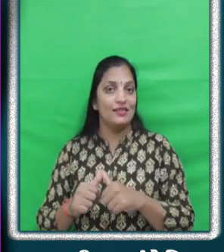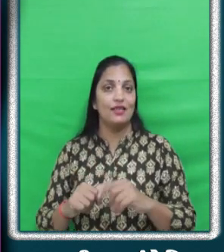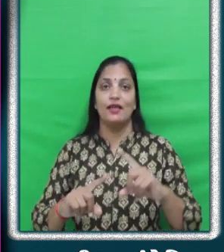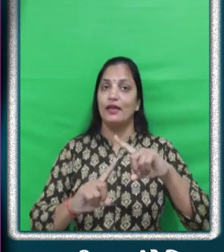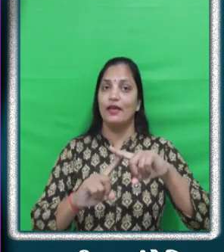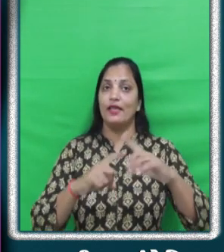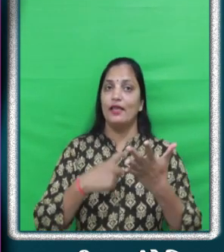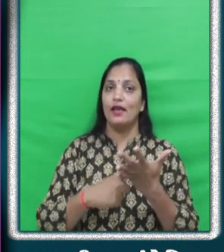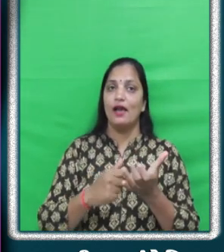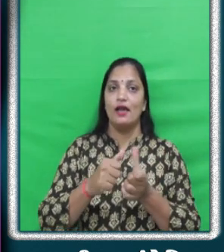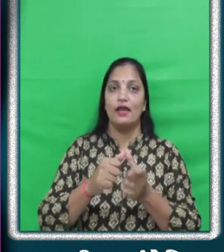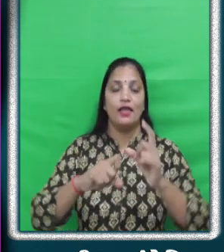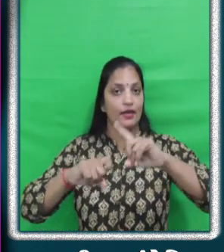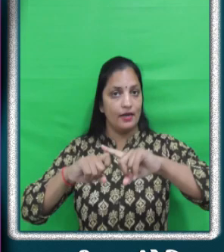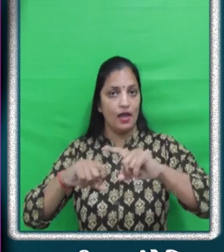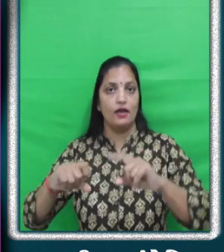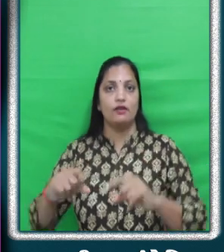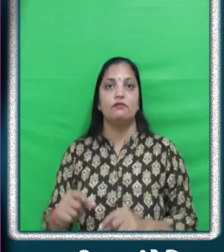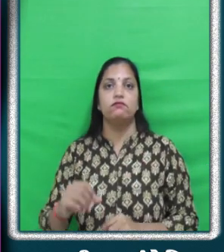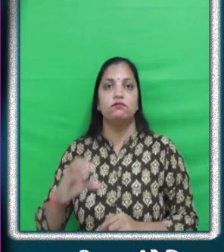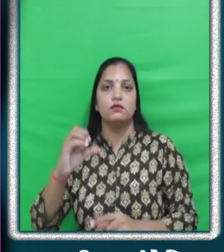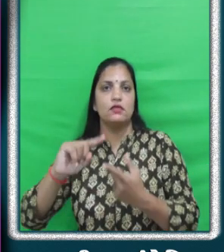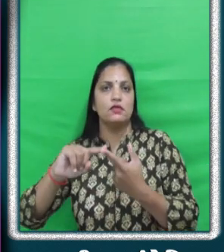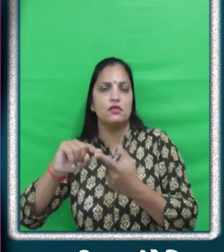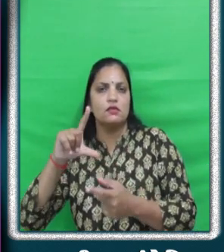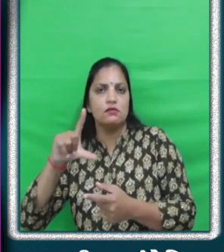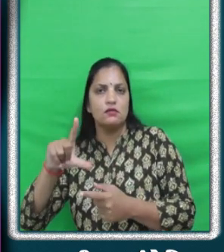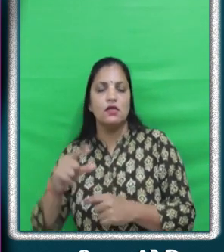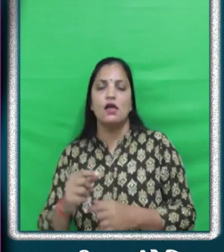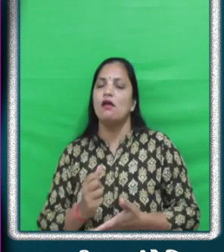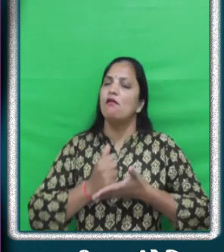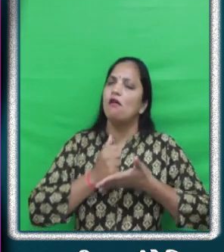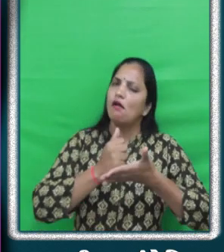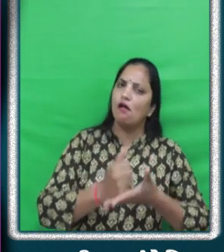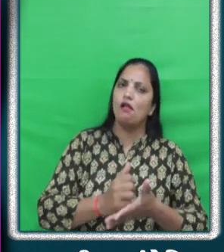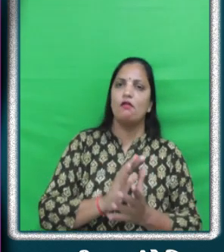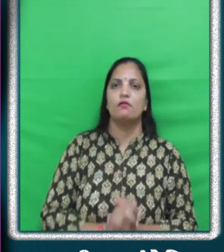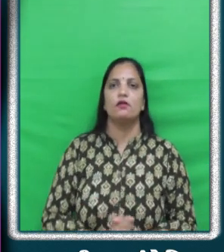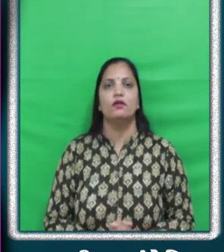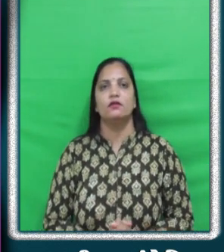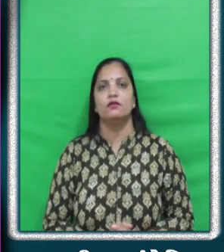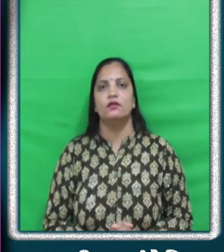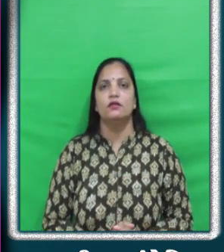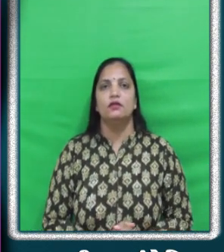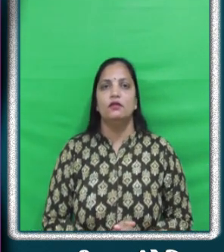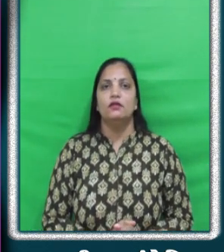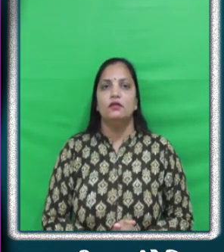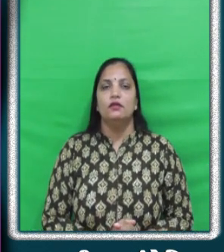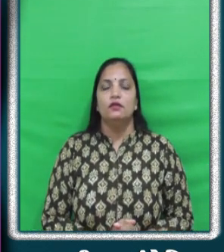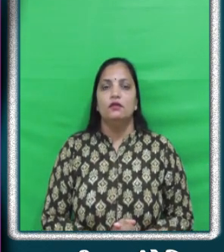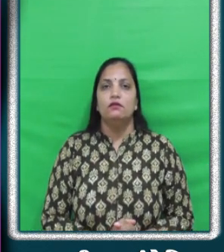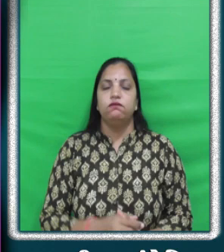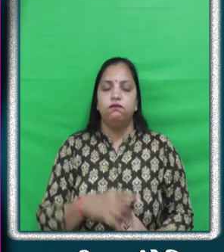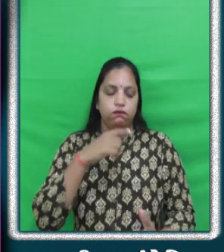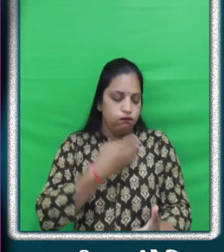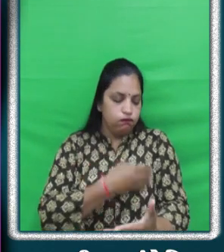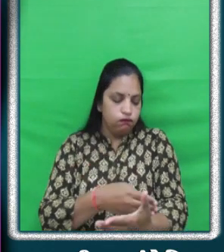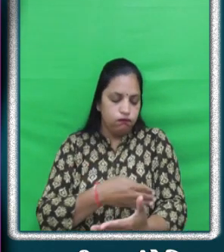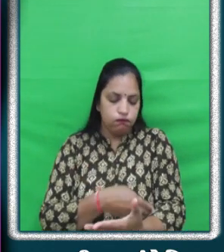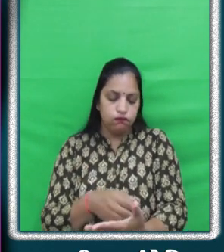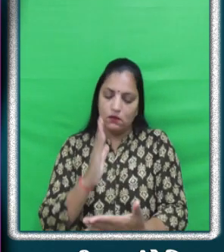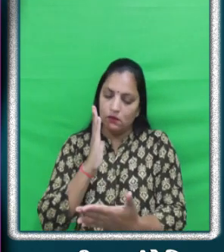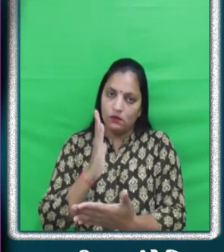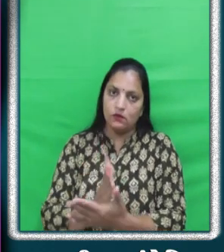ત્રાક કણ જે છે એ રુધિર જામી જવામાં શું કરે છે, મદદરૂપ કરે છે, કે જેથી રુધિર વહી જતું